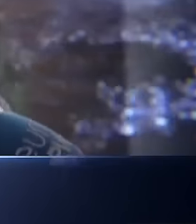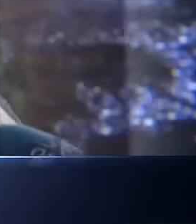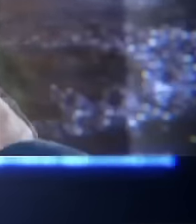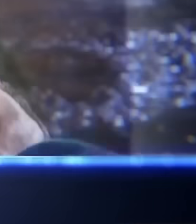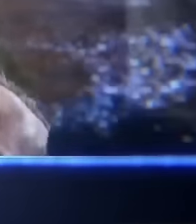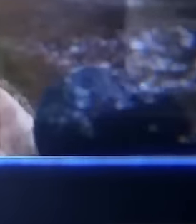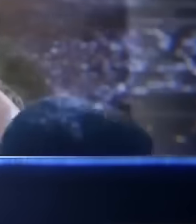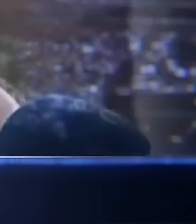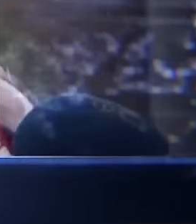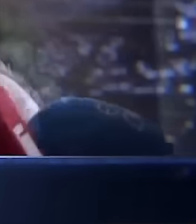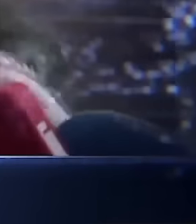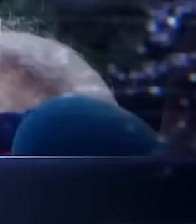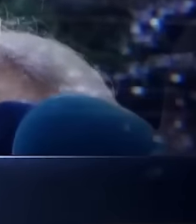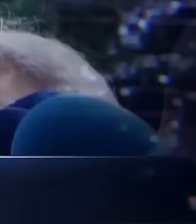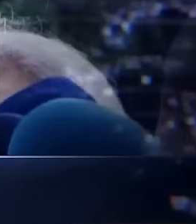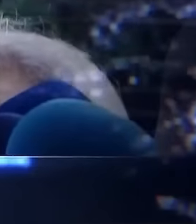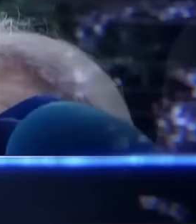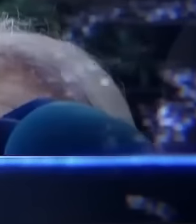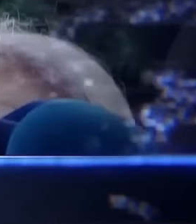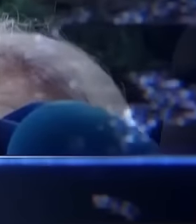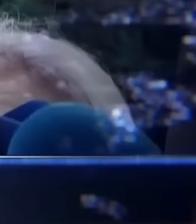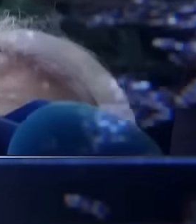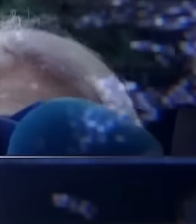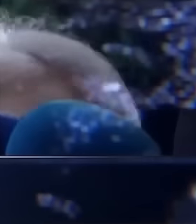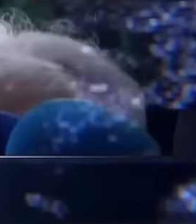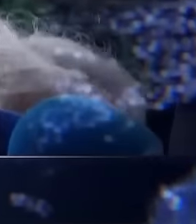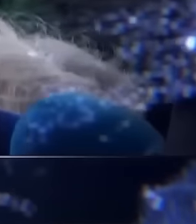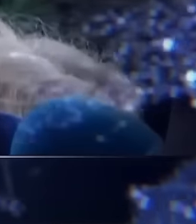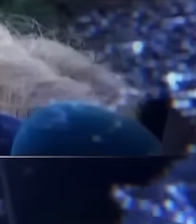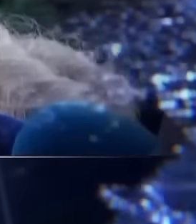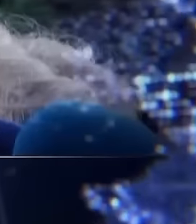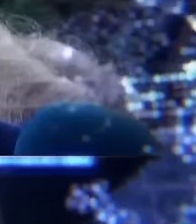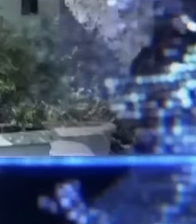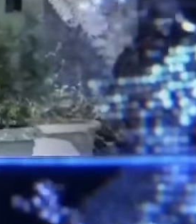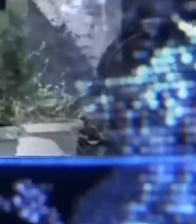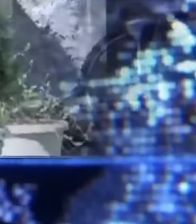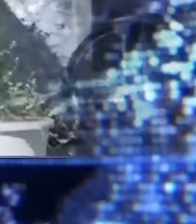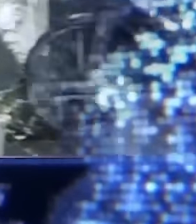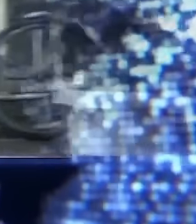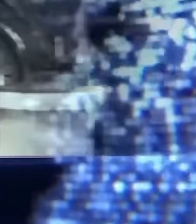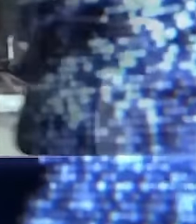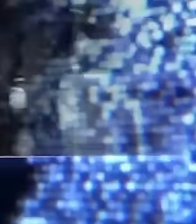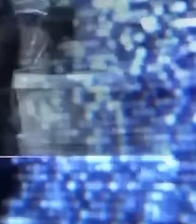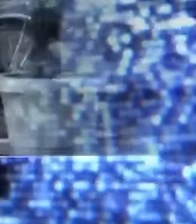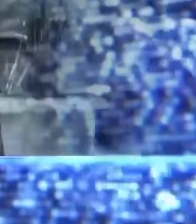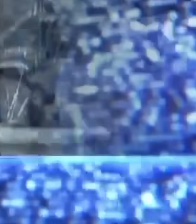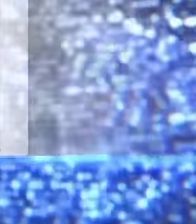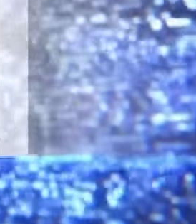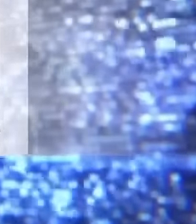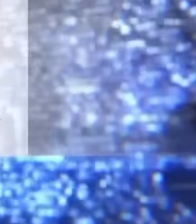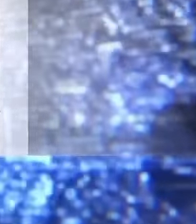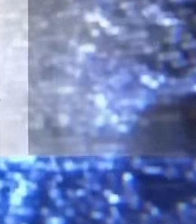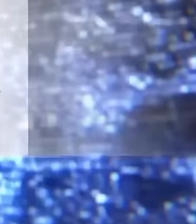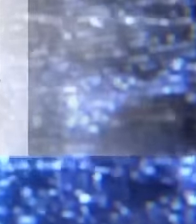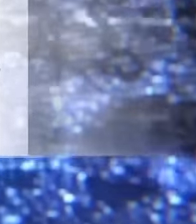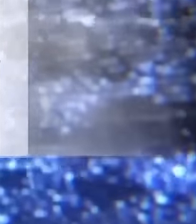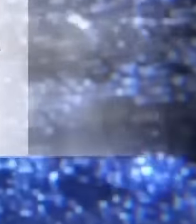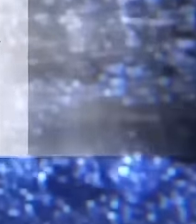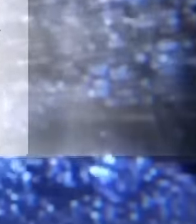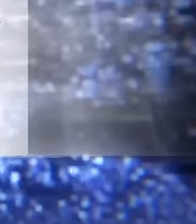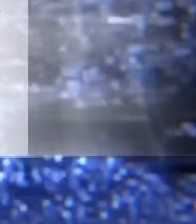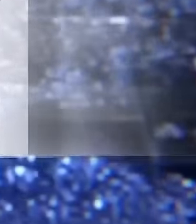Dënimi i deputetit Ervin Saljani ka prodhuar replikat forta mes kryeministrit Rama dhe kreut grupit parlamentar demokrat. Rama e quan ditë të mirë për të